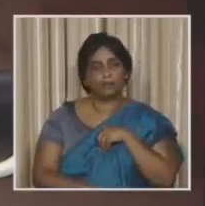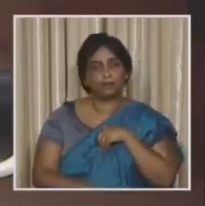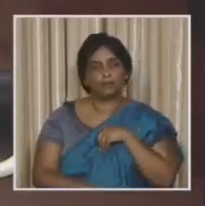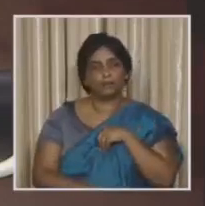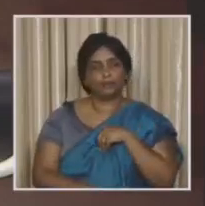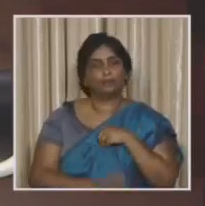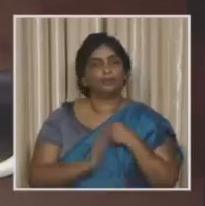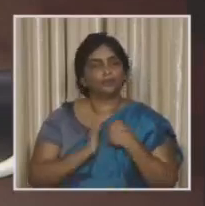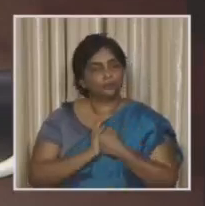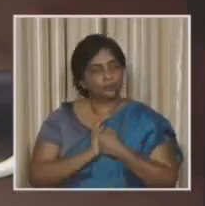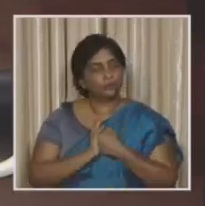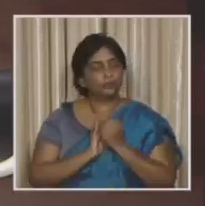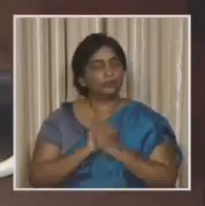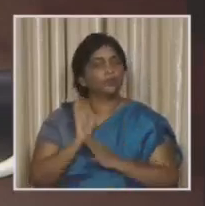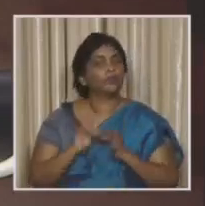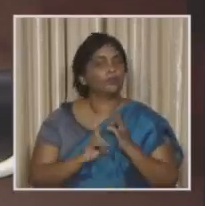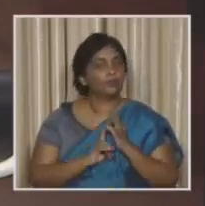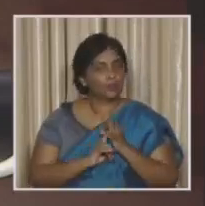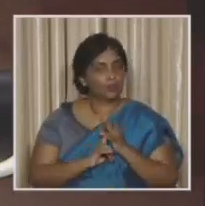ගරු මන්ත්‍රීතුමීනි